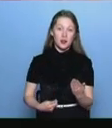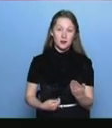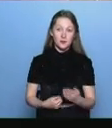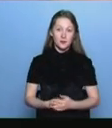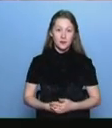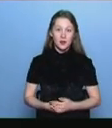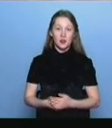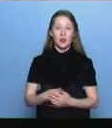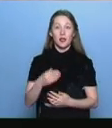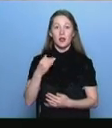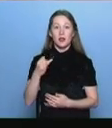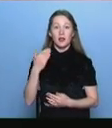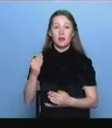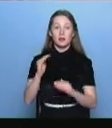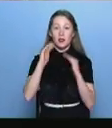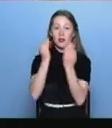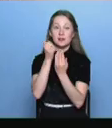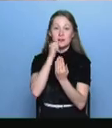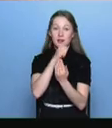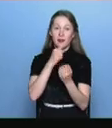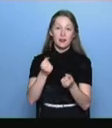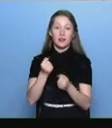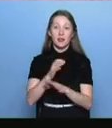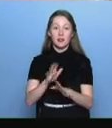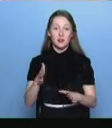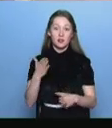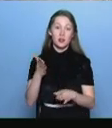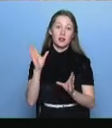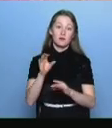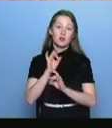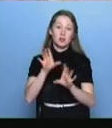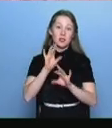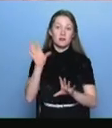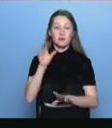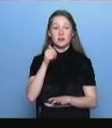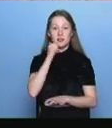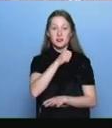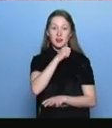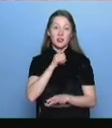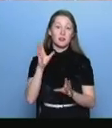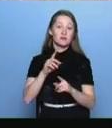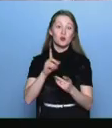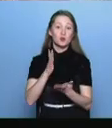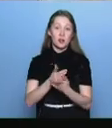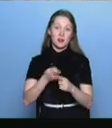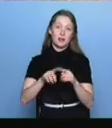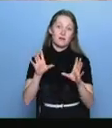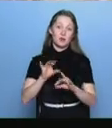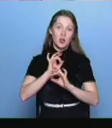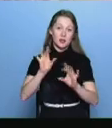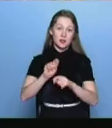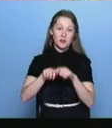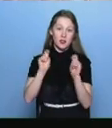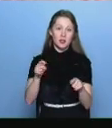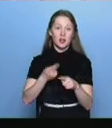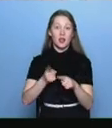за семью замками можгинцы не держат, готовы делиться наработками, идеями. Уверены, для Удмуртии производство ценных пород рыбы в искусственных условиях